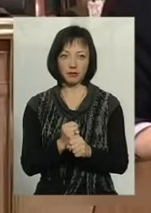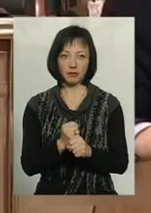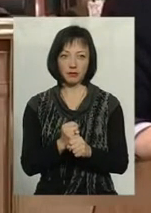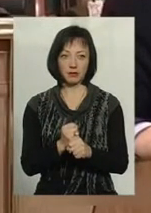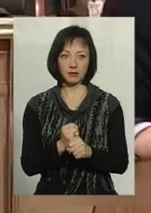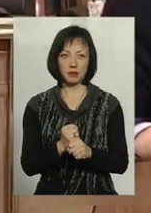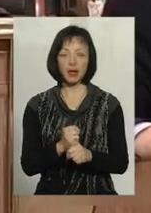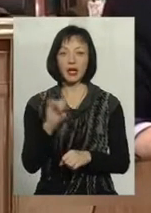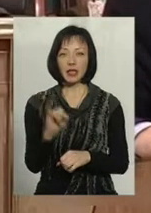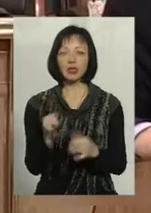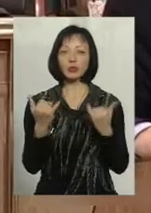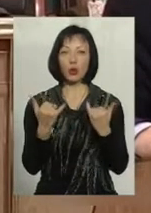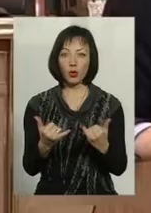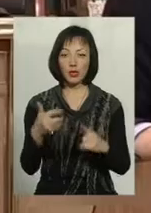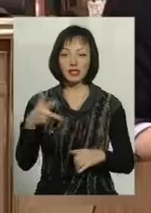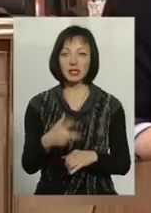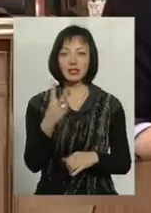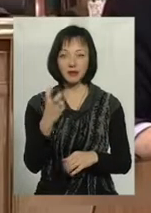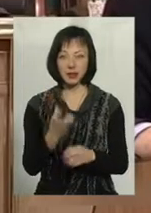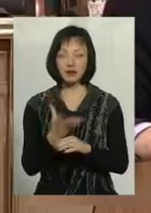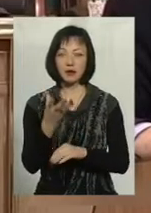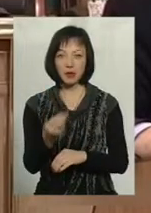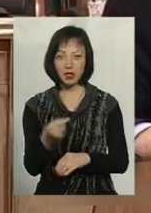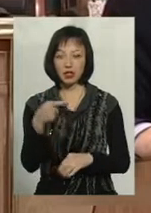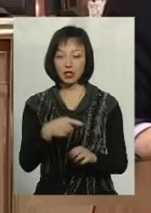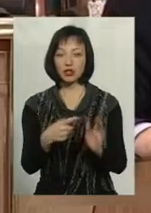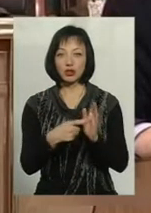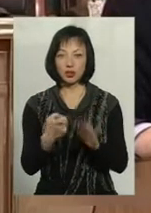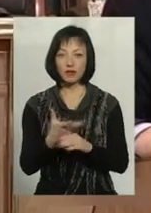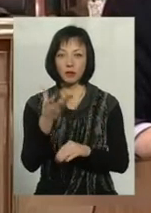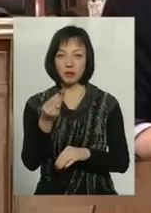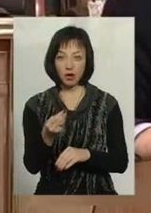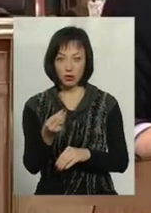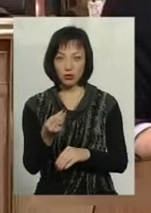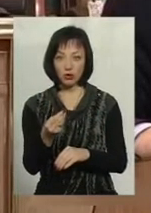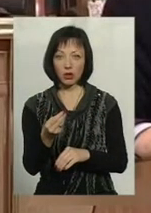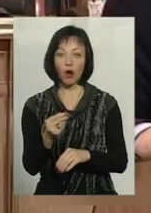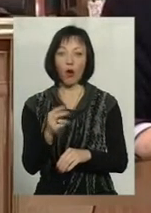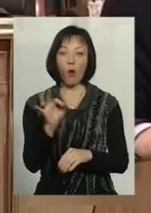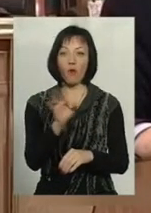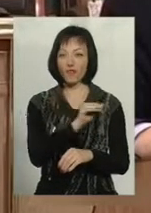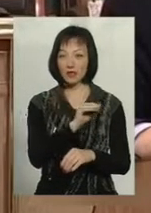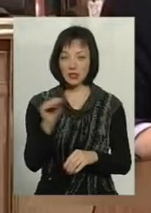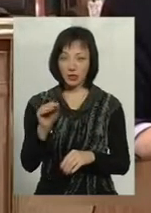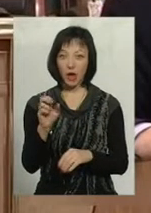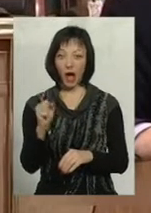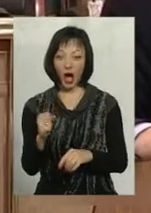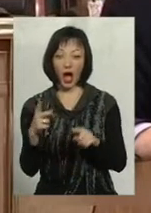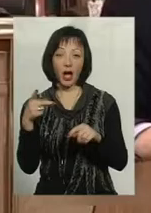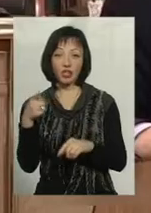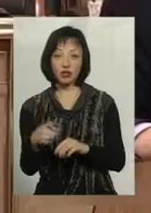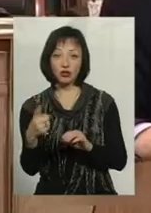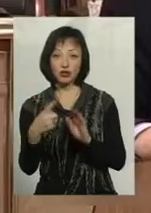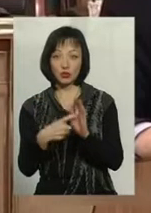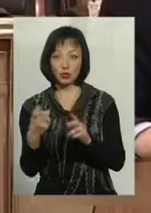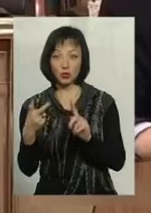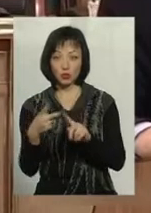руках. Хочете вирішувати ті чи інші питання, наповнюйте бюджет. Підходи до формування бюджетів